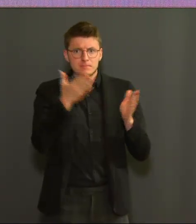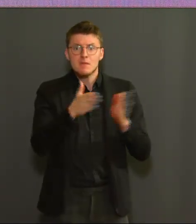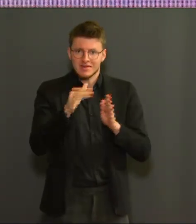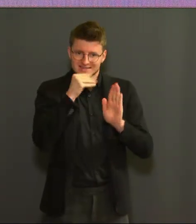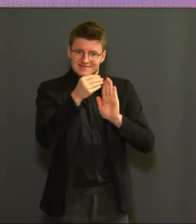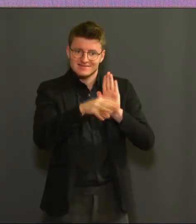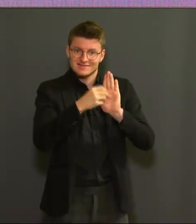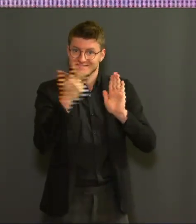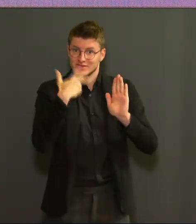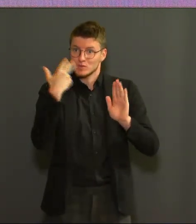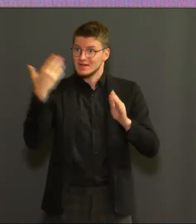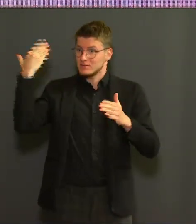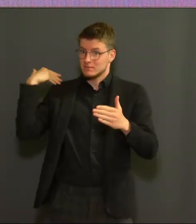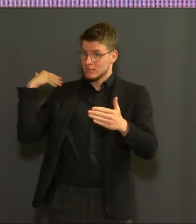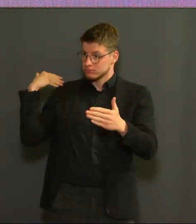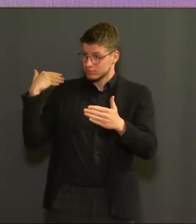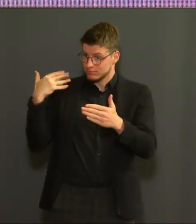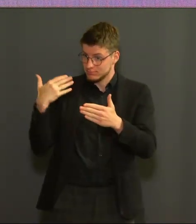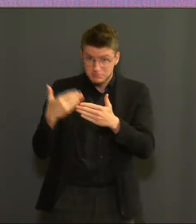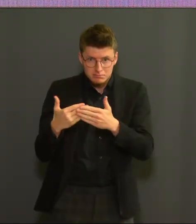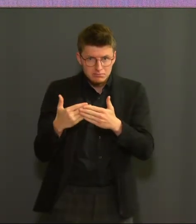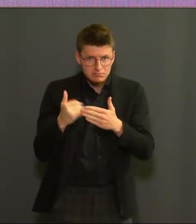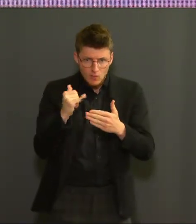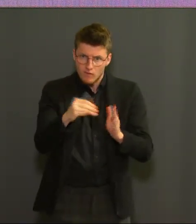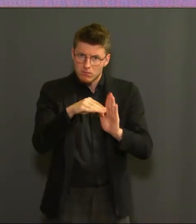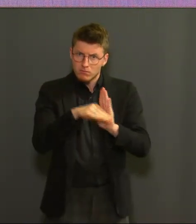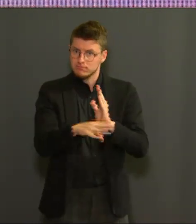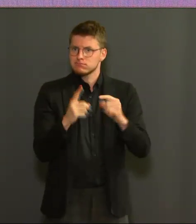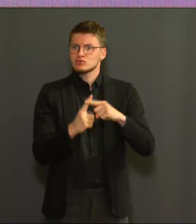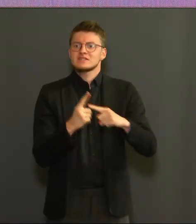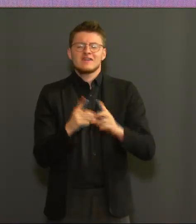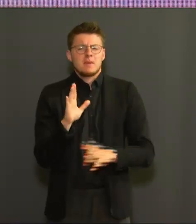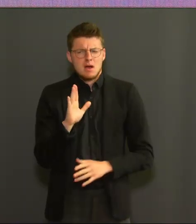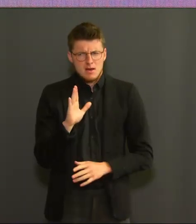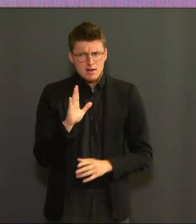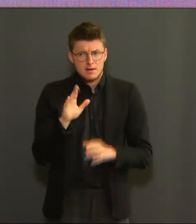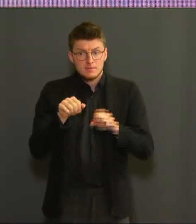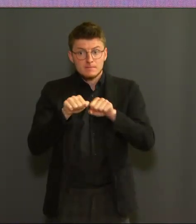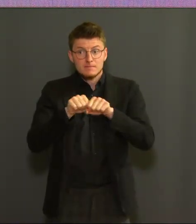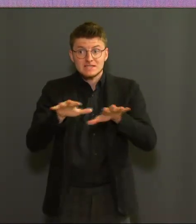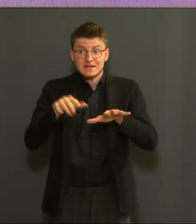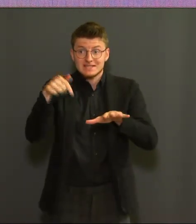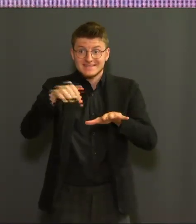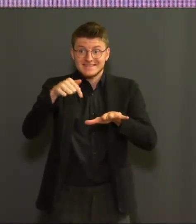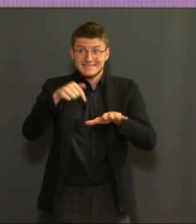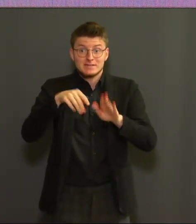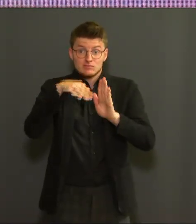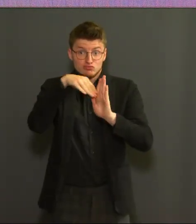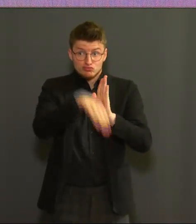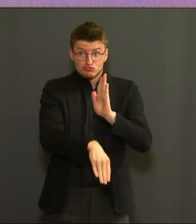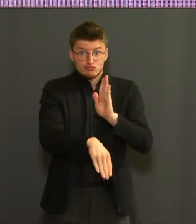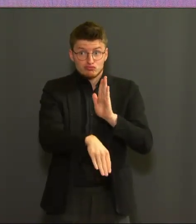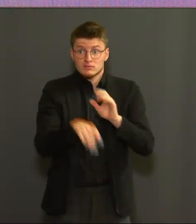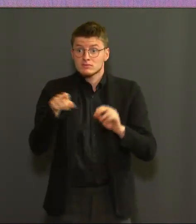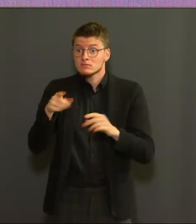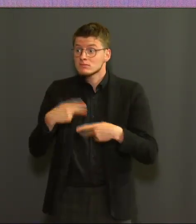De daling van het aantal besmettingen en in mindere mate van de ziekenhuisopnames lijkt weliswaar af te remmen.